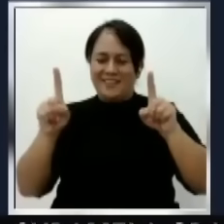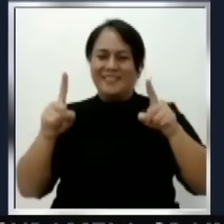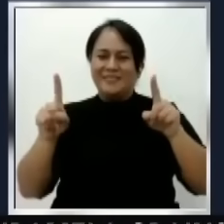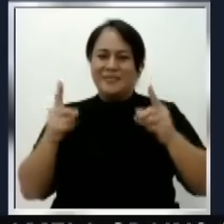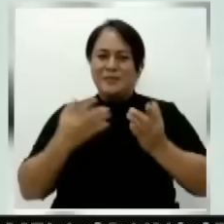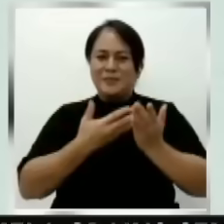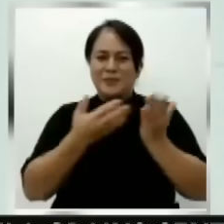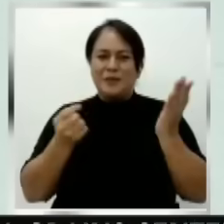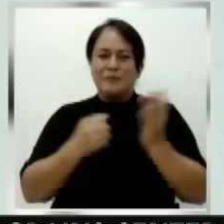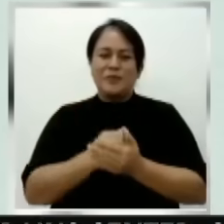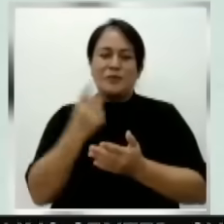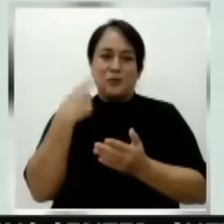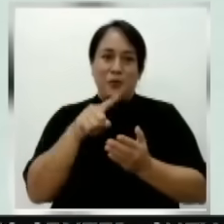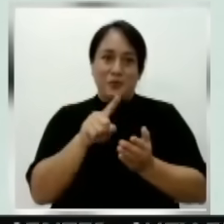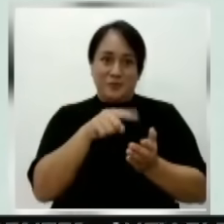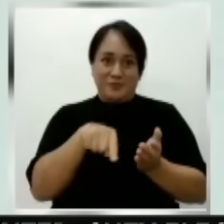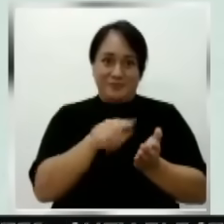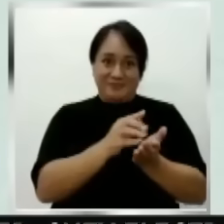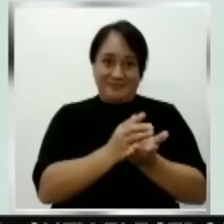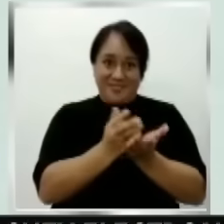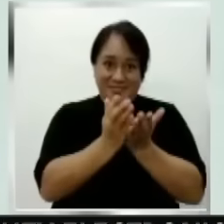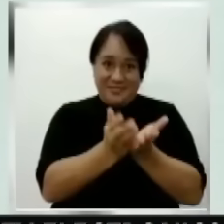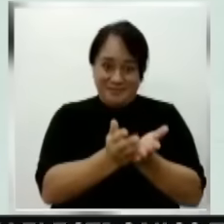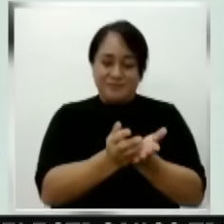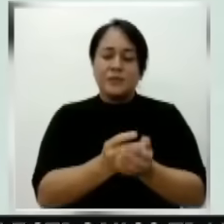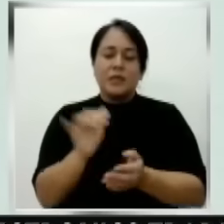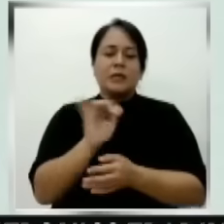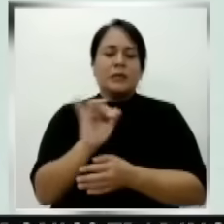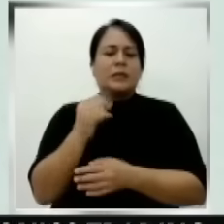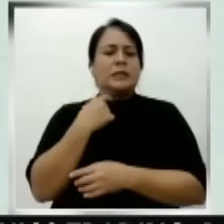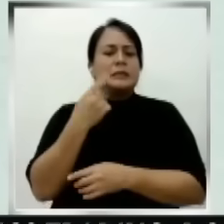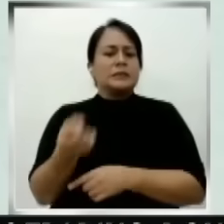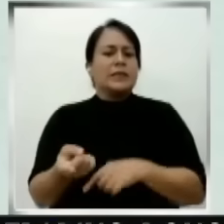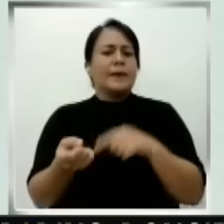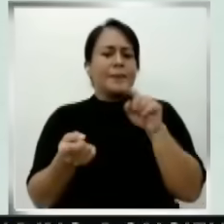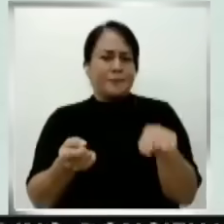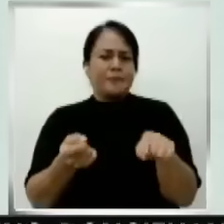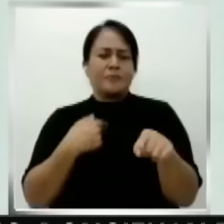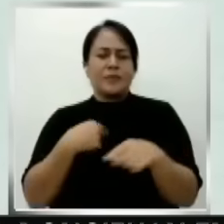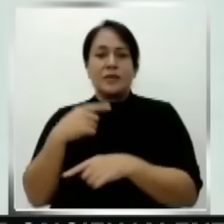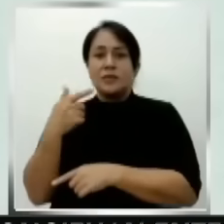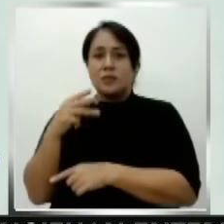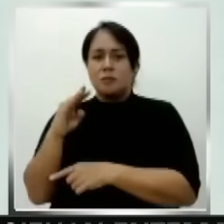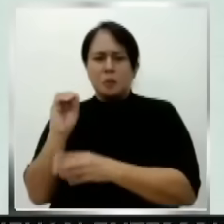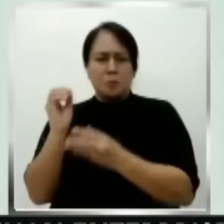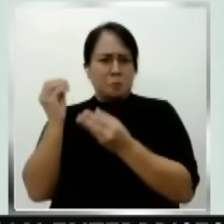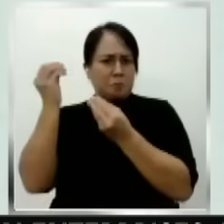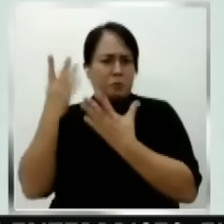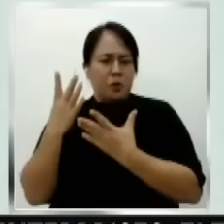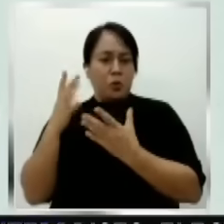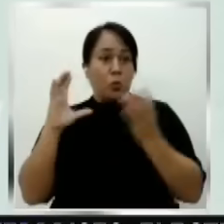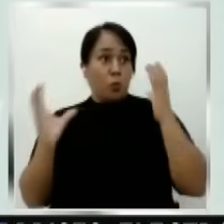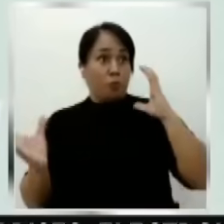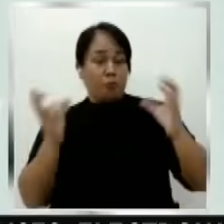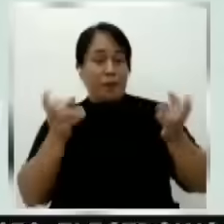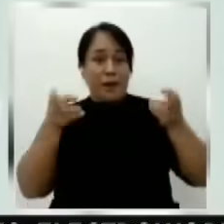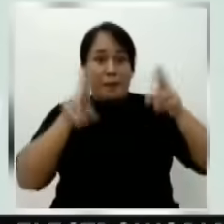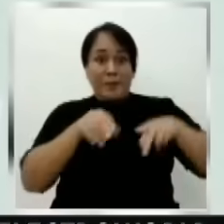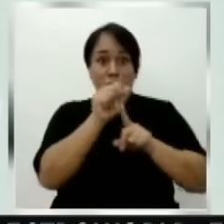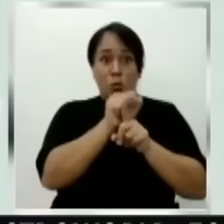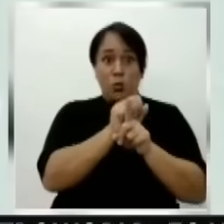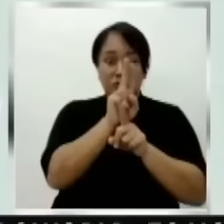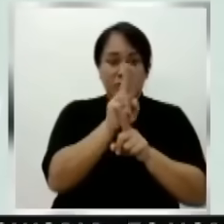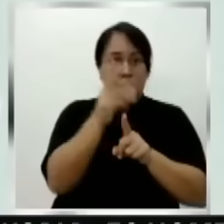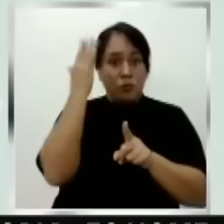Sierra Madre. Ayon sa mapagkakatiwala ang source ng GMA Integrated News, kumpara raw sa insidente ng August 5 kung saan binomba ng